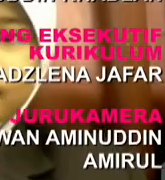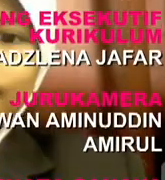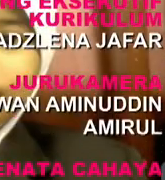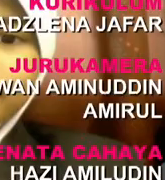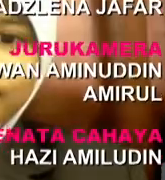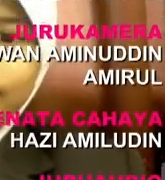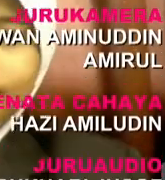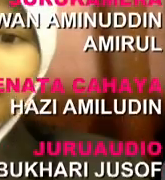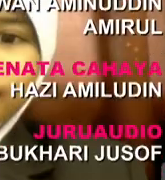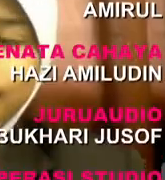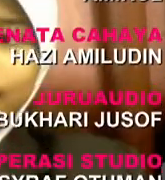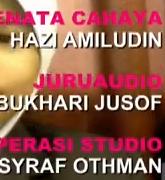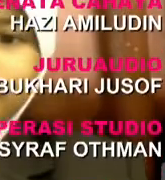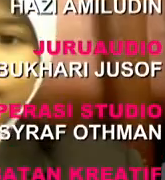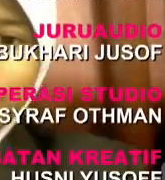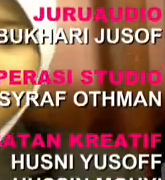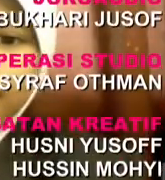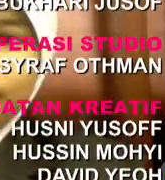yang seterusnya